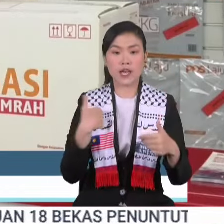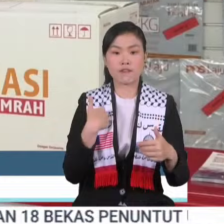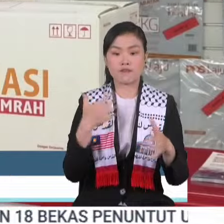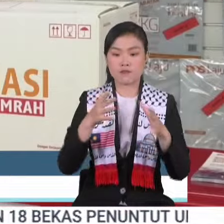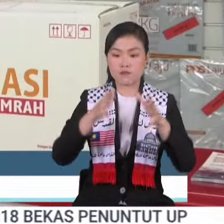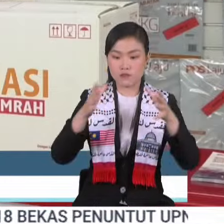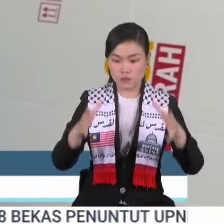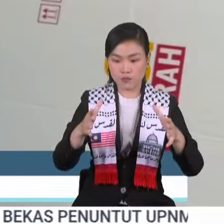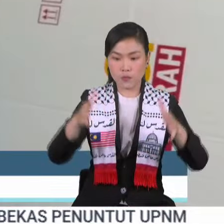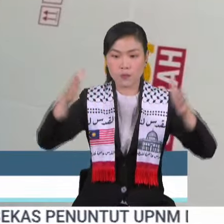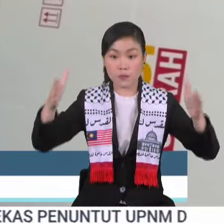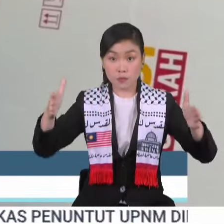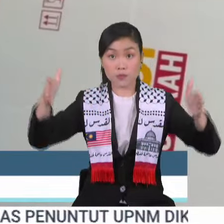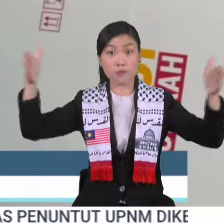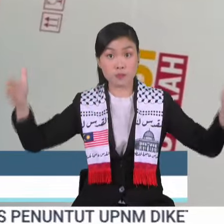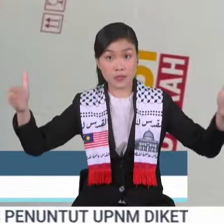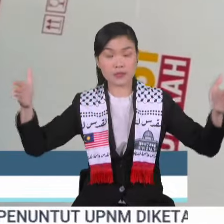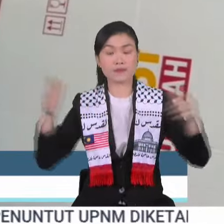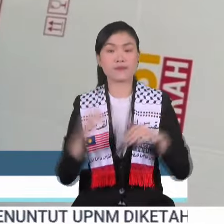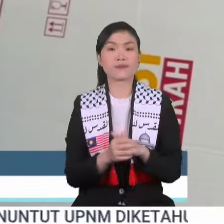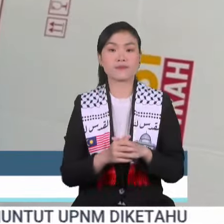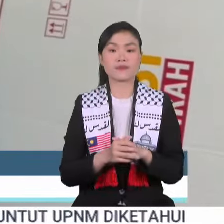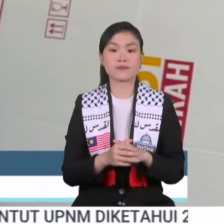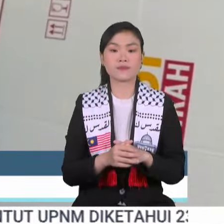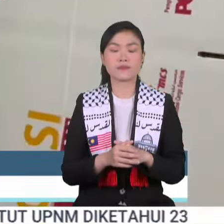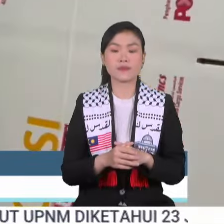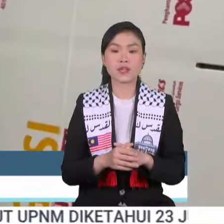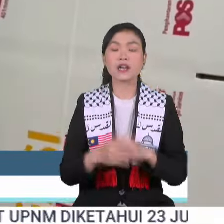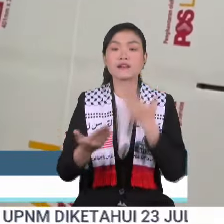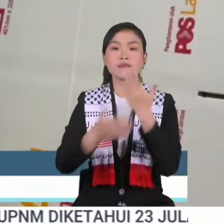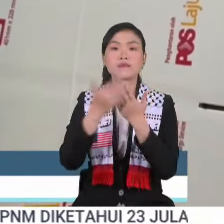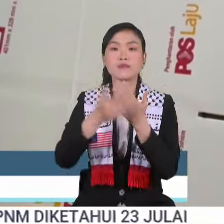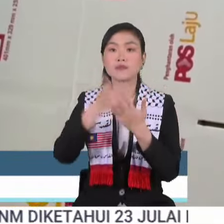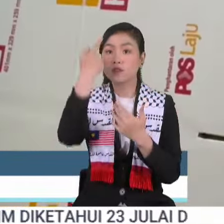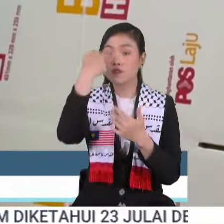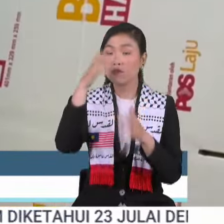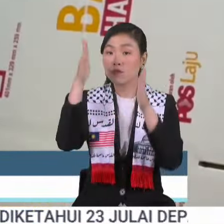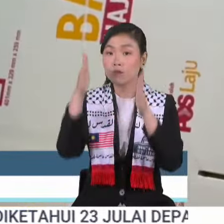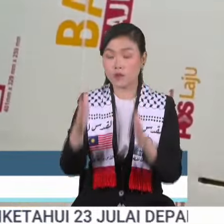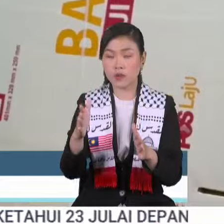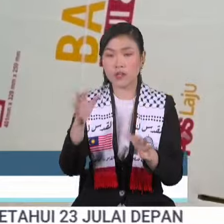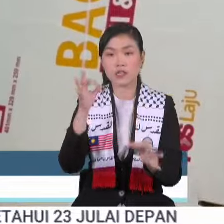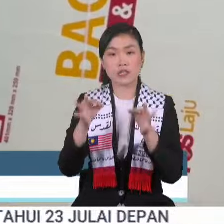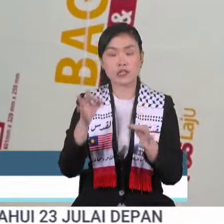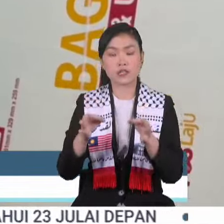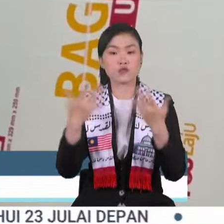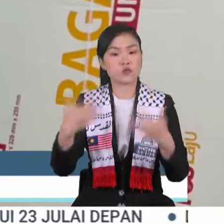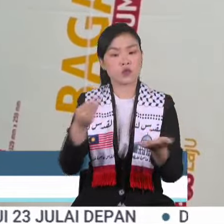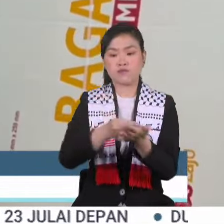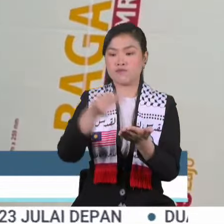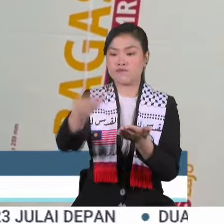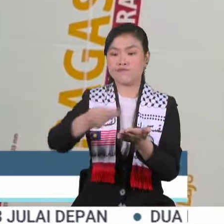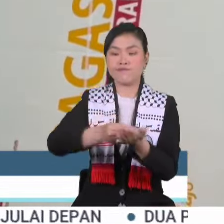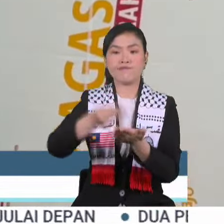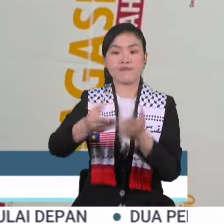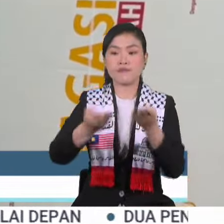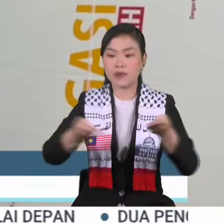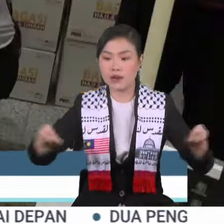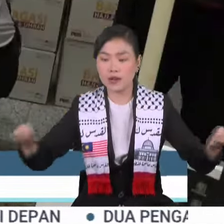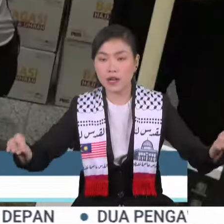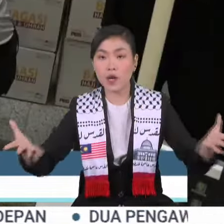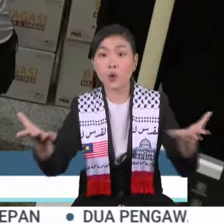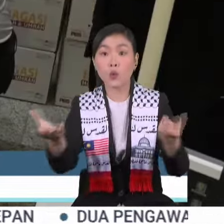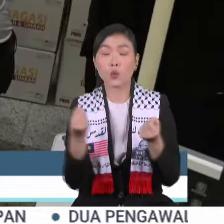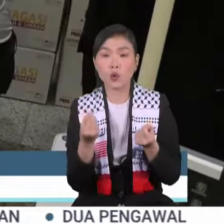saiz S, M dan L. Jadi ini adalah untuk memudahkan jemaah haji bila mereka telah pun membeli barang untuk dihantar